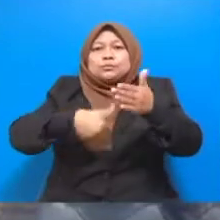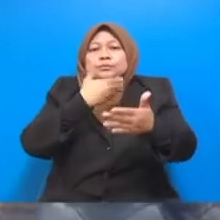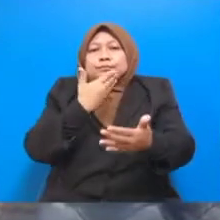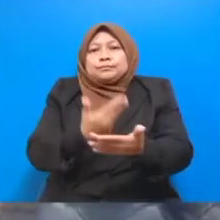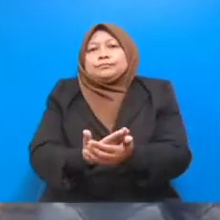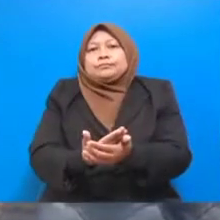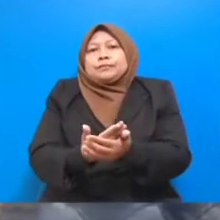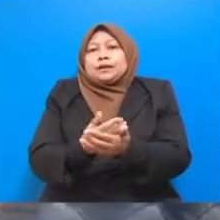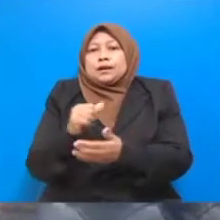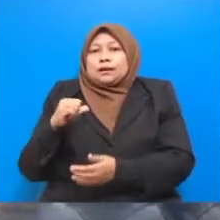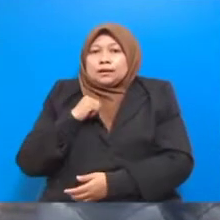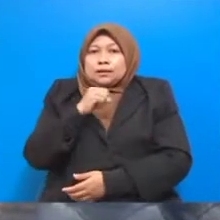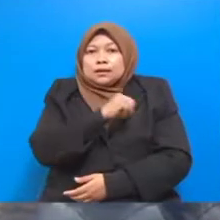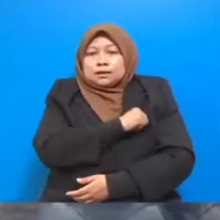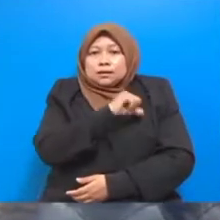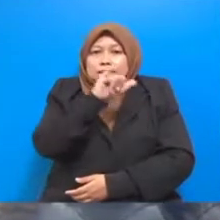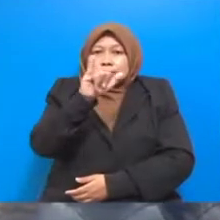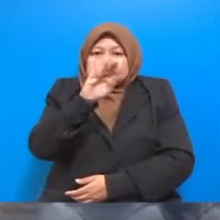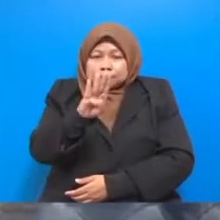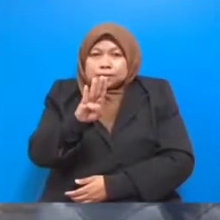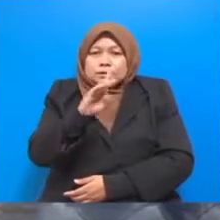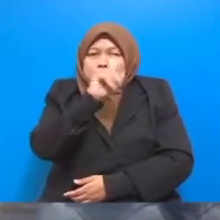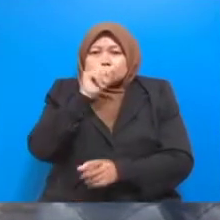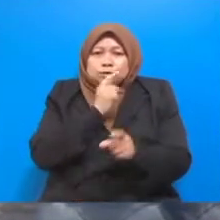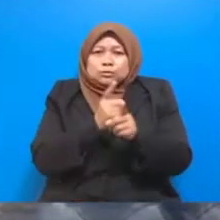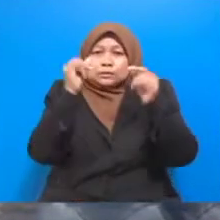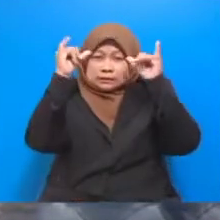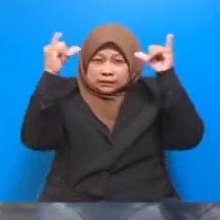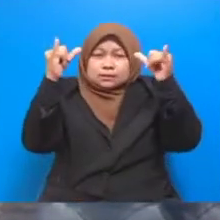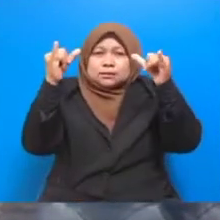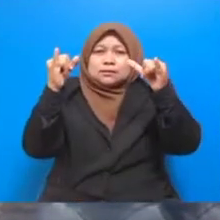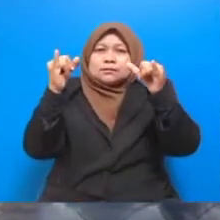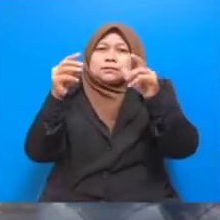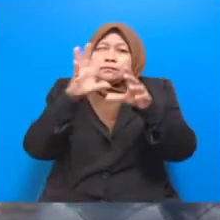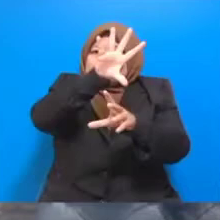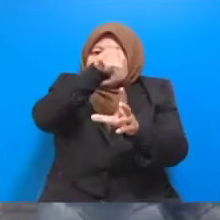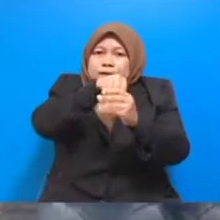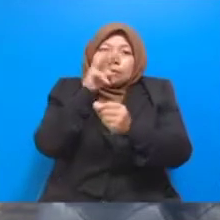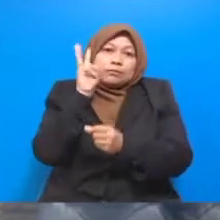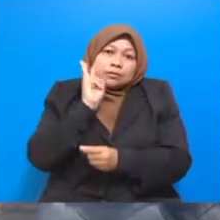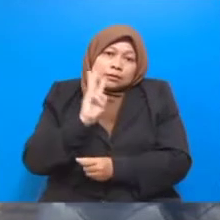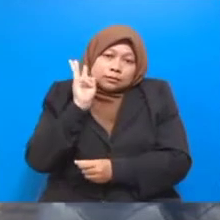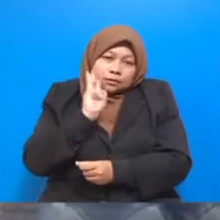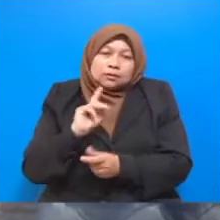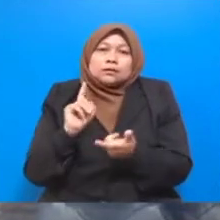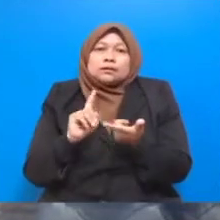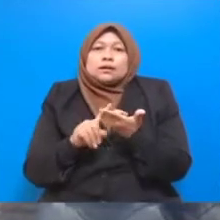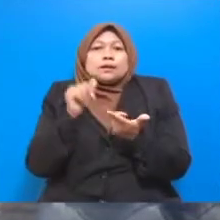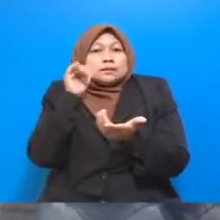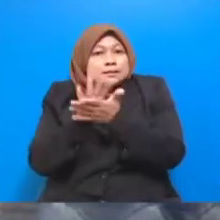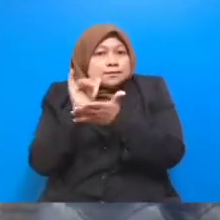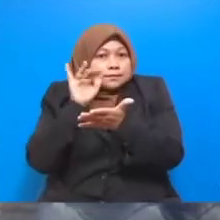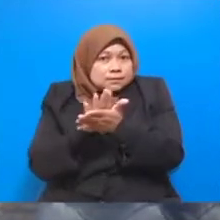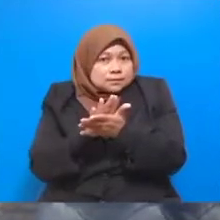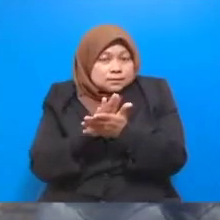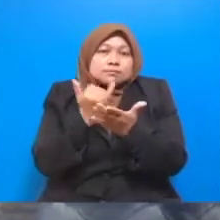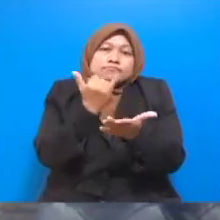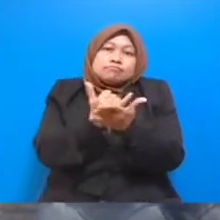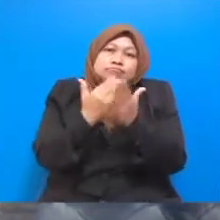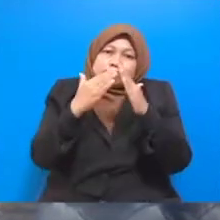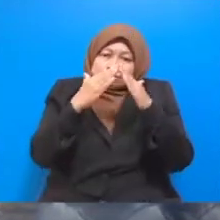tombol keganasan yang merebak ada wanita-wanita ataupun the voice rumah